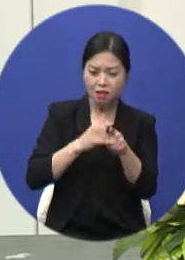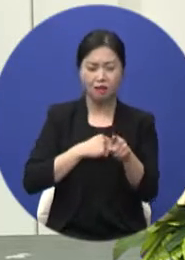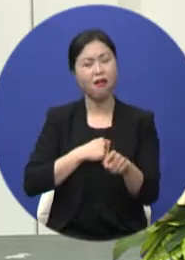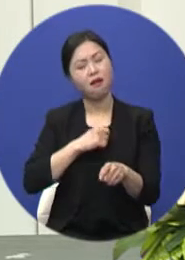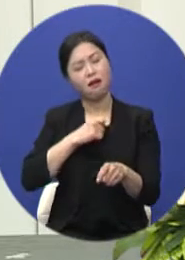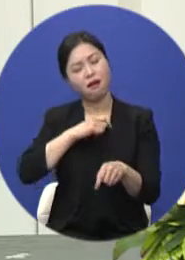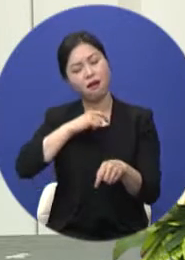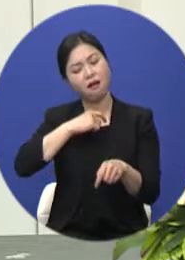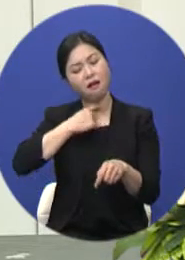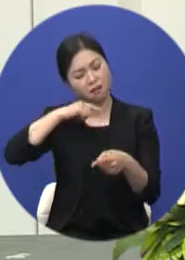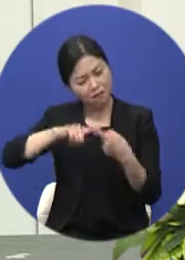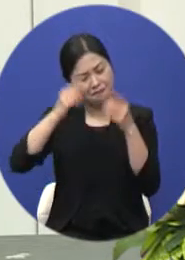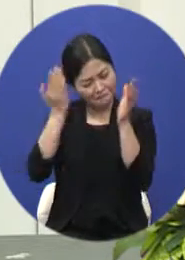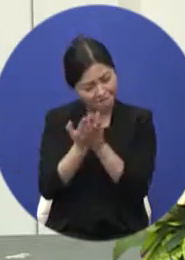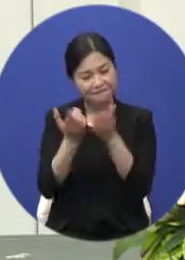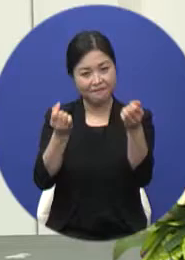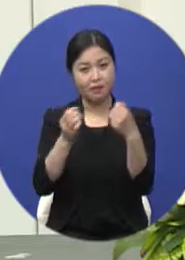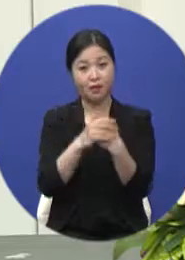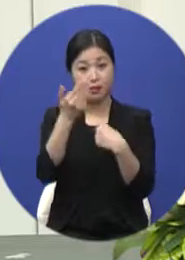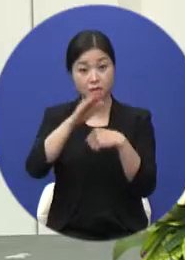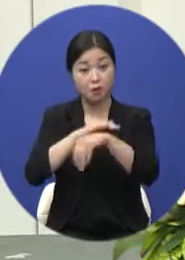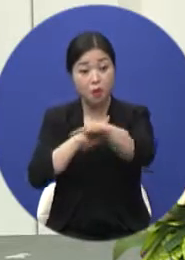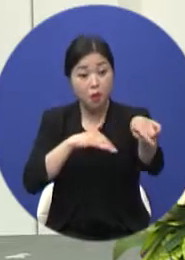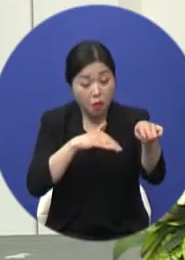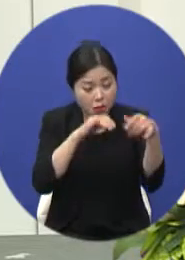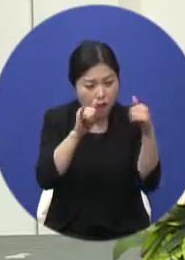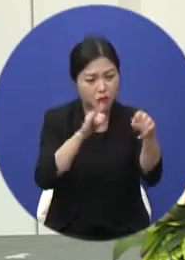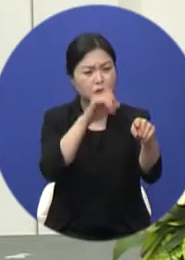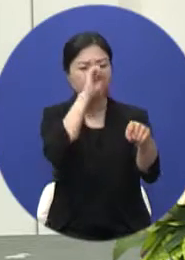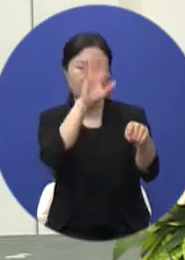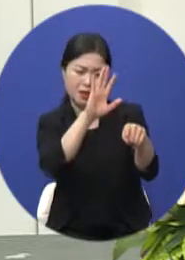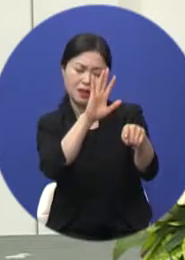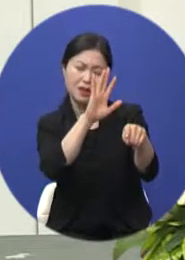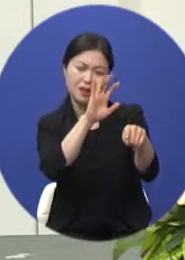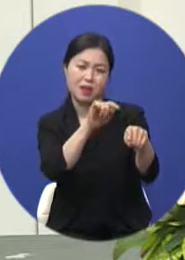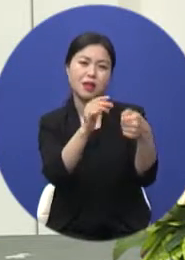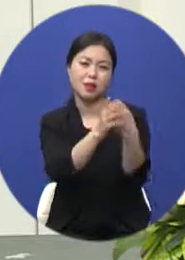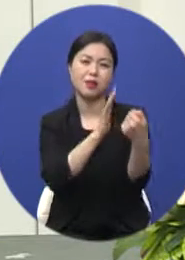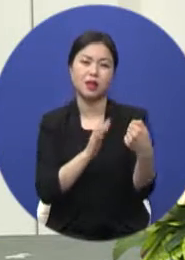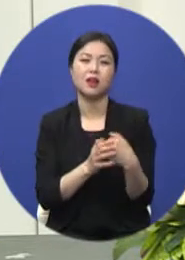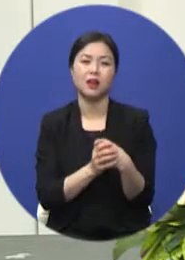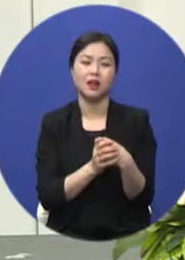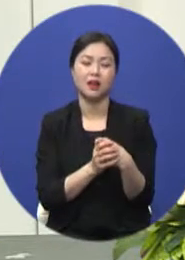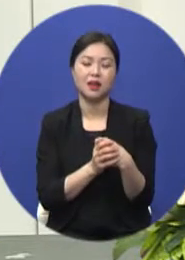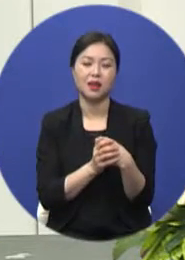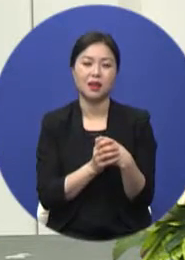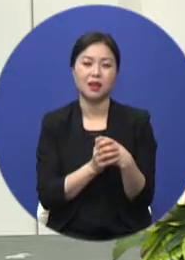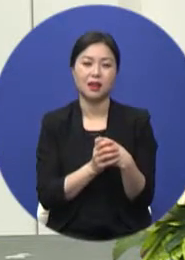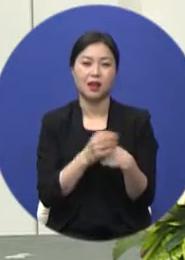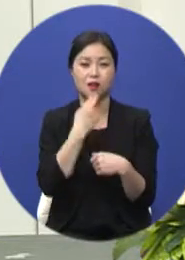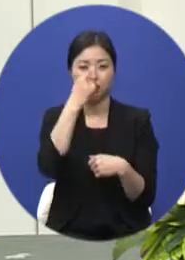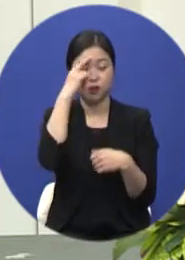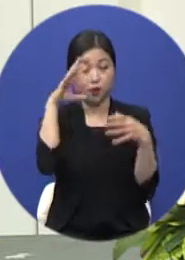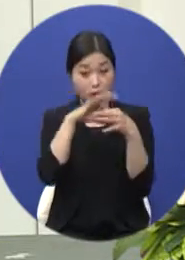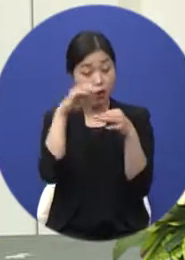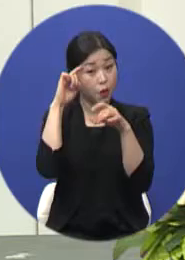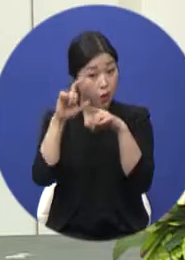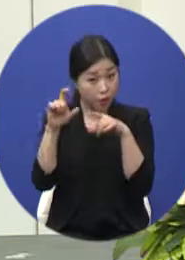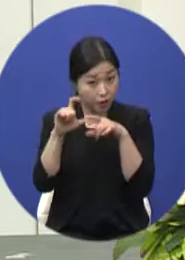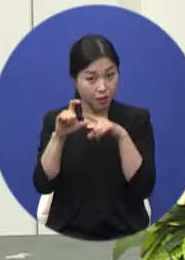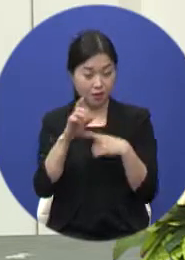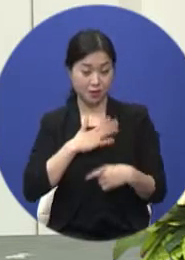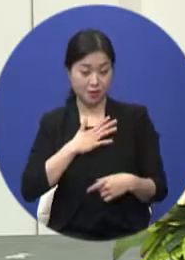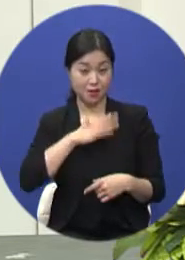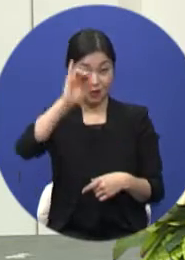게 정말 좋은데 주변 사람들이 안 좋아하는 분들이 있어서 이제 같이 먹기도 하고. 또 술에 대한 고민 뭐 이런 건